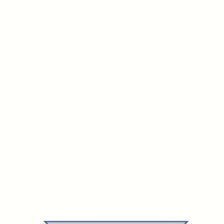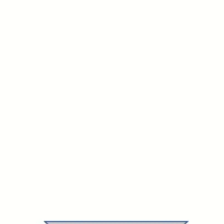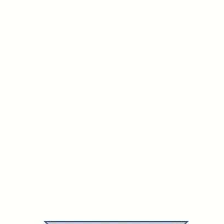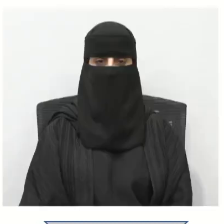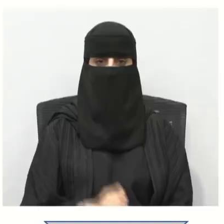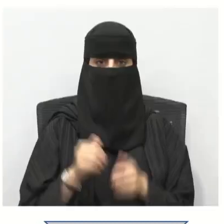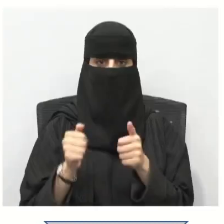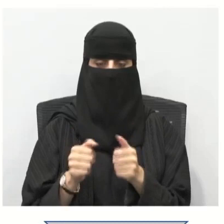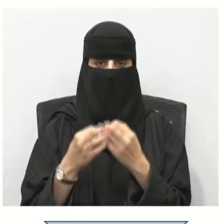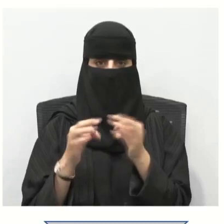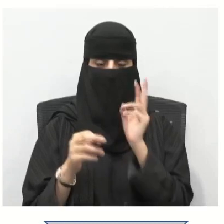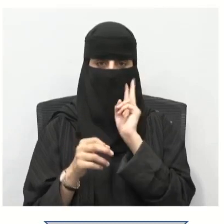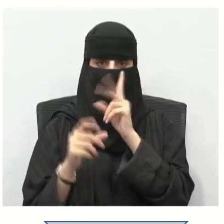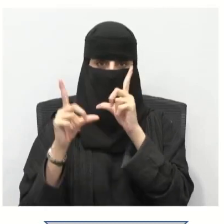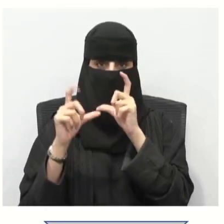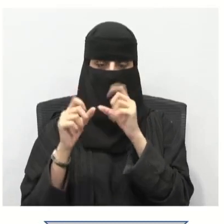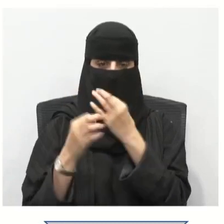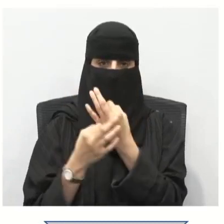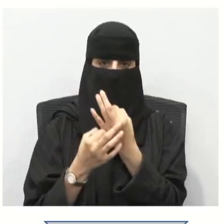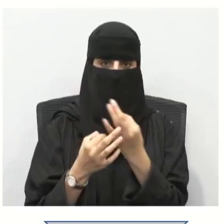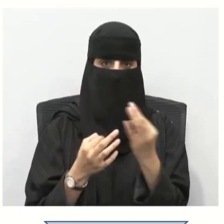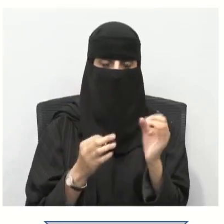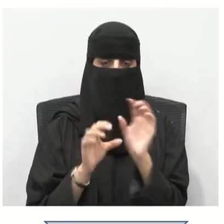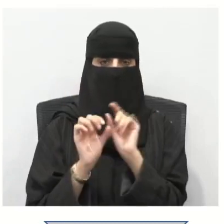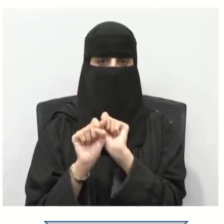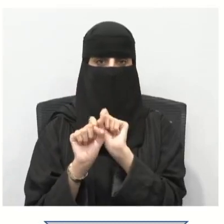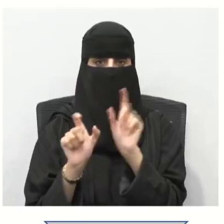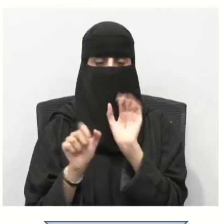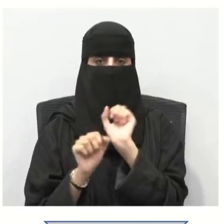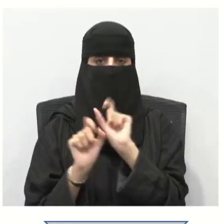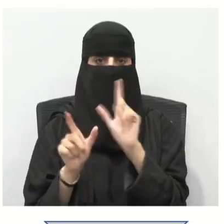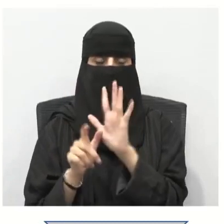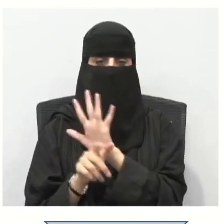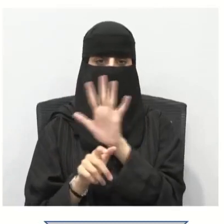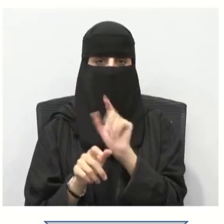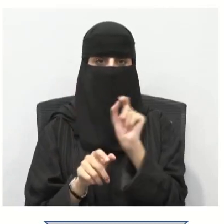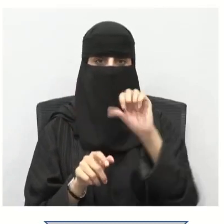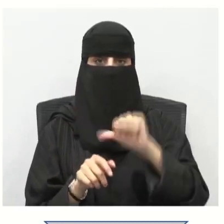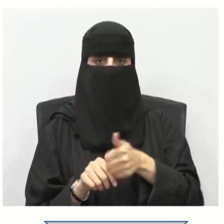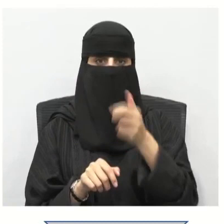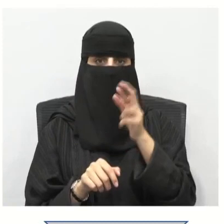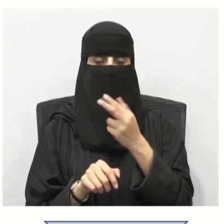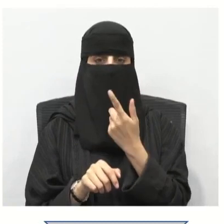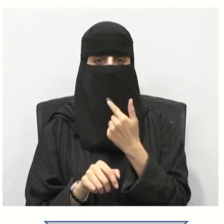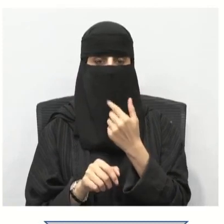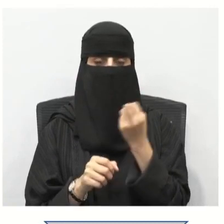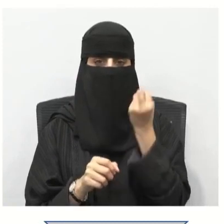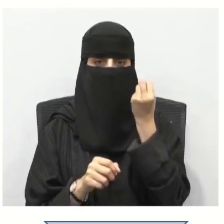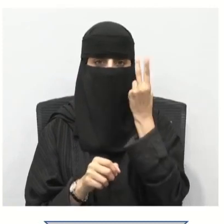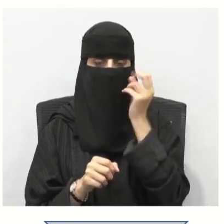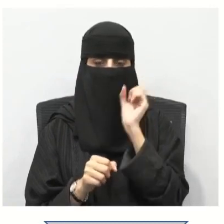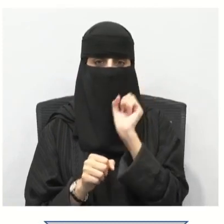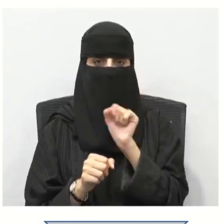اذا اصدقائي والصور التاليه تدل على ان فواز يريد ان يخترع صوره عفوا يريد